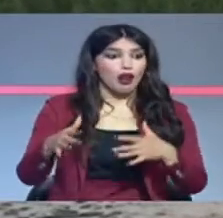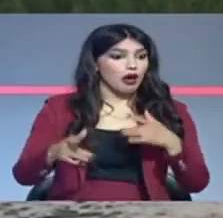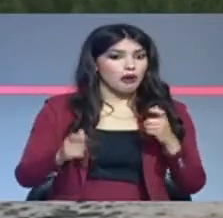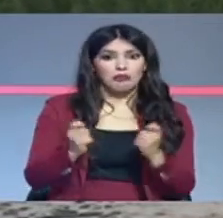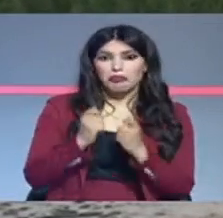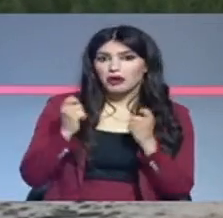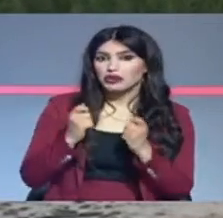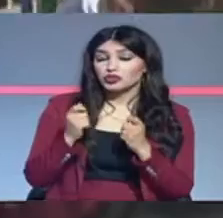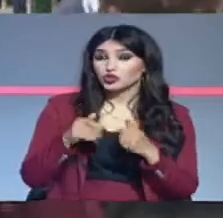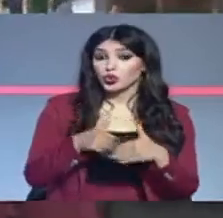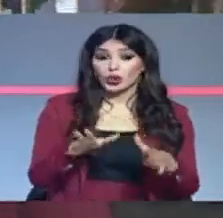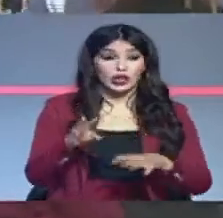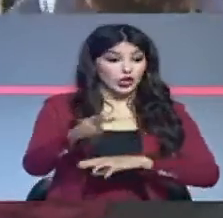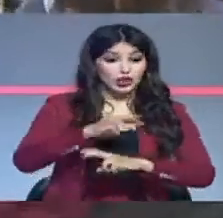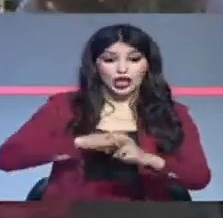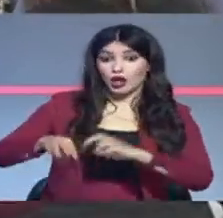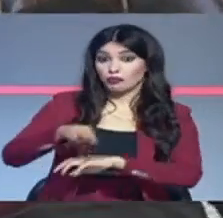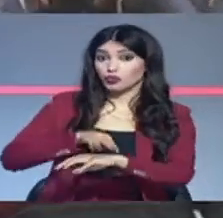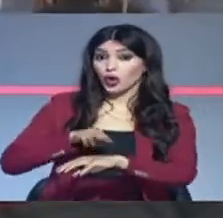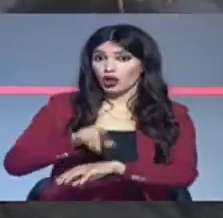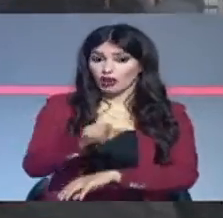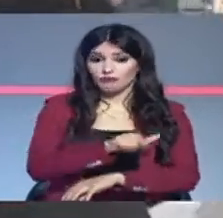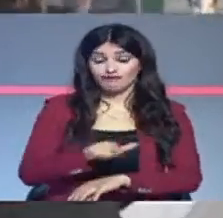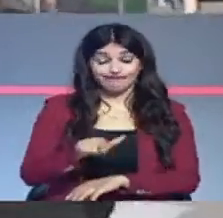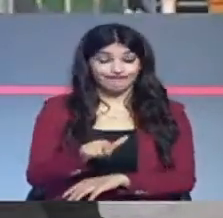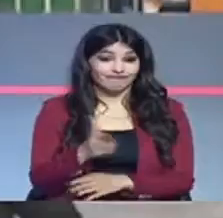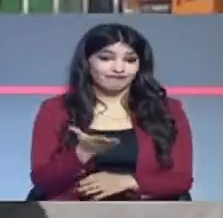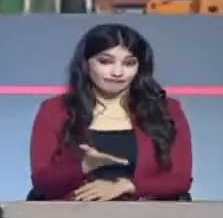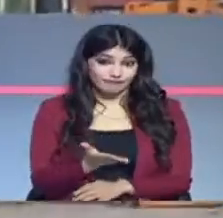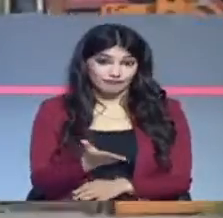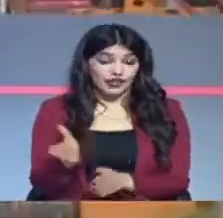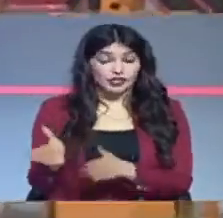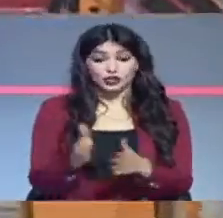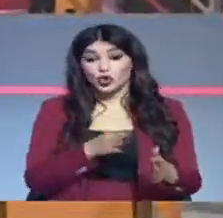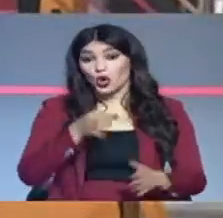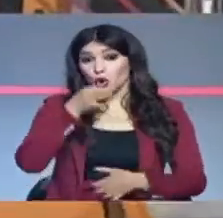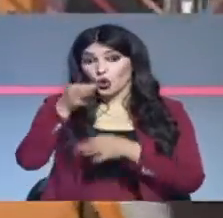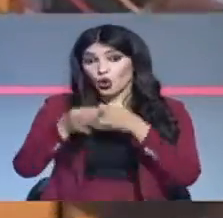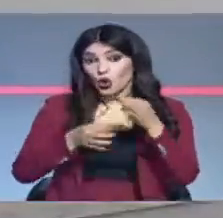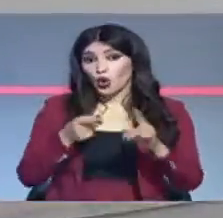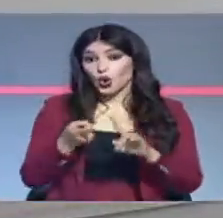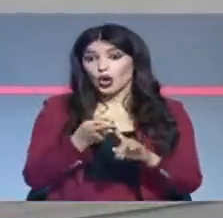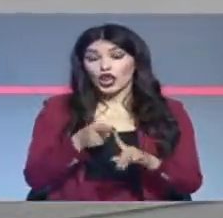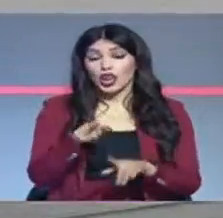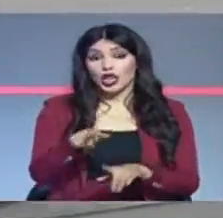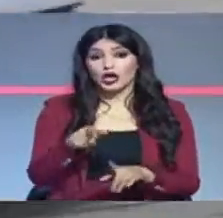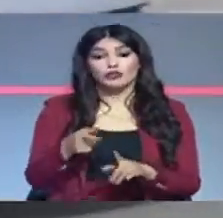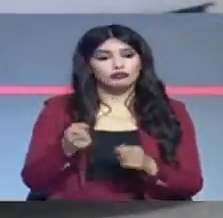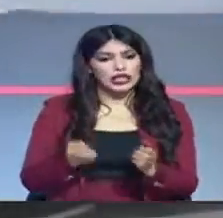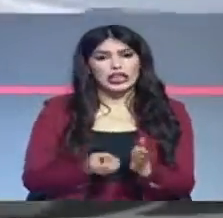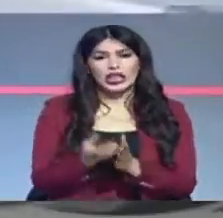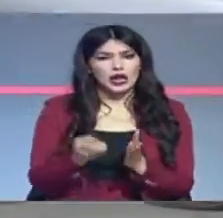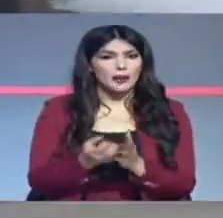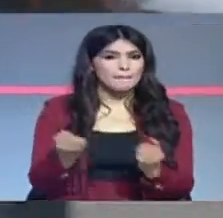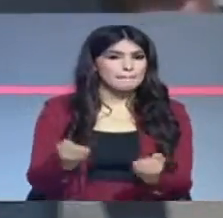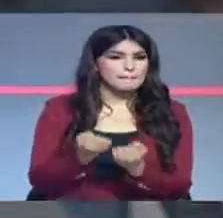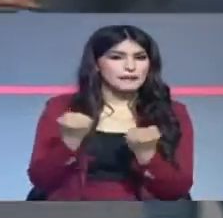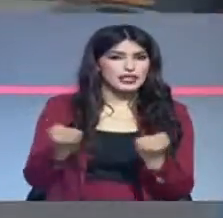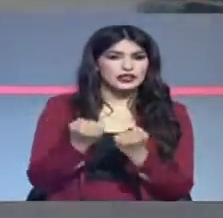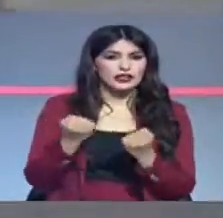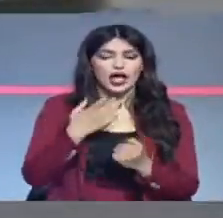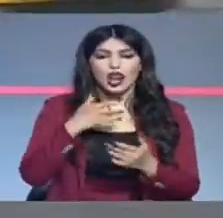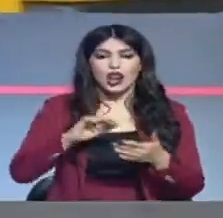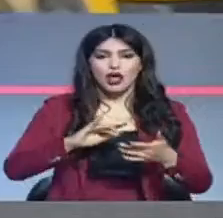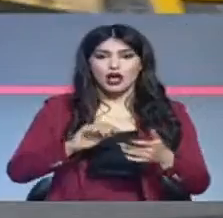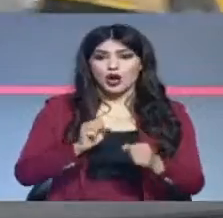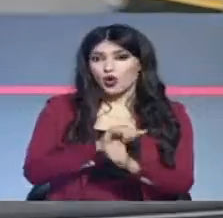بين المدن كان موجود وهذا ينظف وفق تقديرات نام اعتبر خطابا قائما على الهرسله يتم تسويقه بخصوص الفيروس